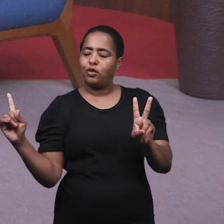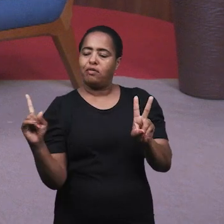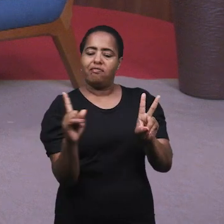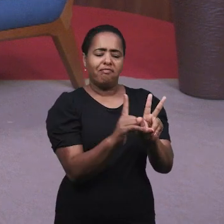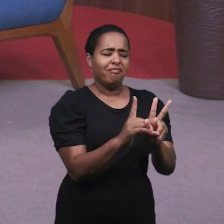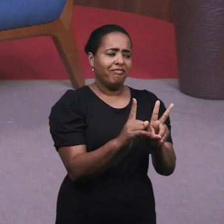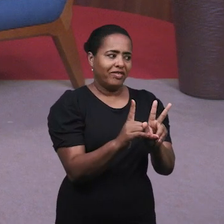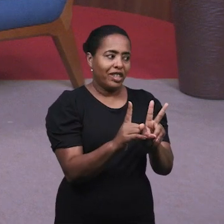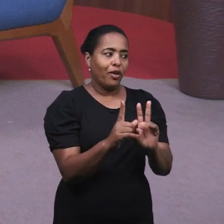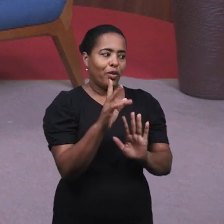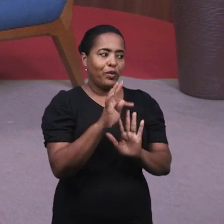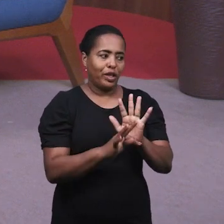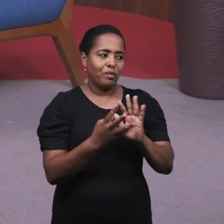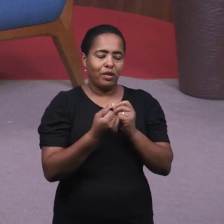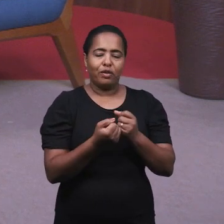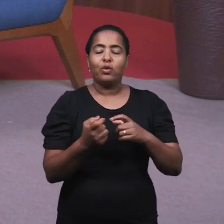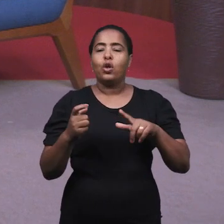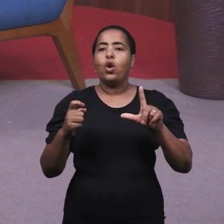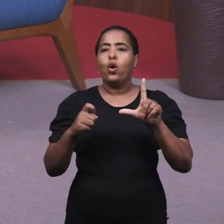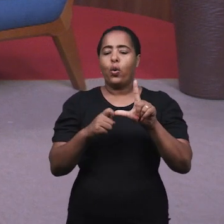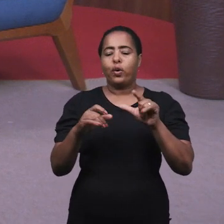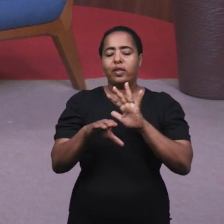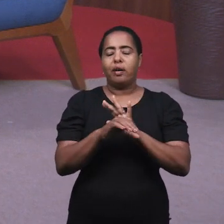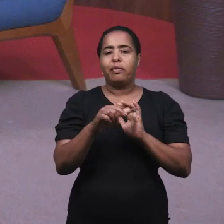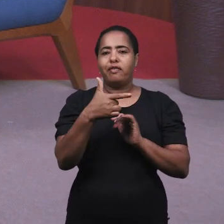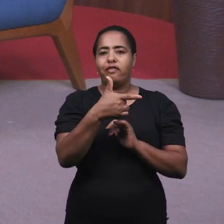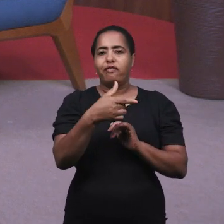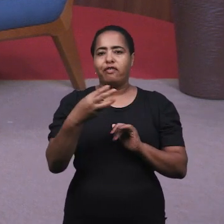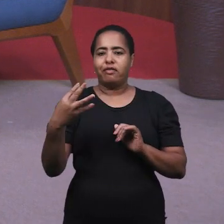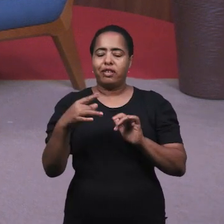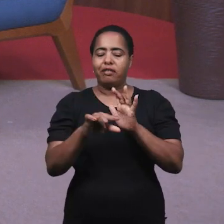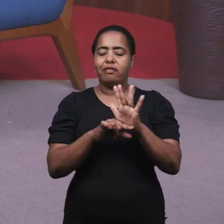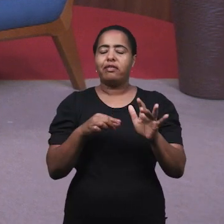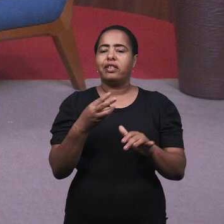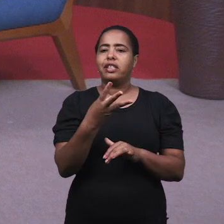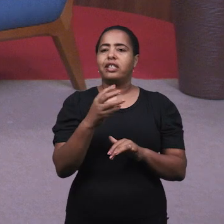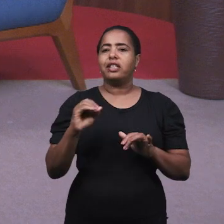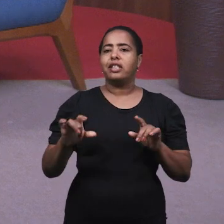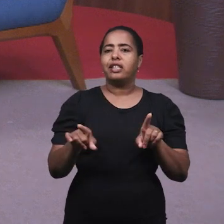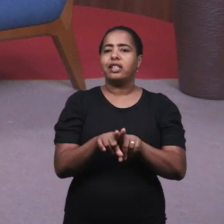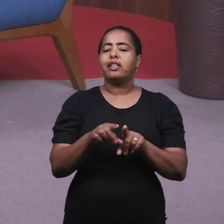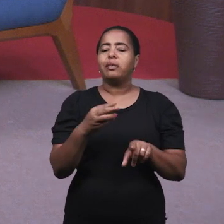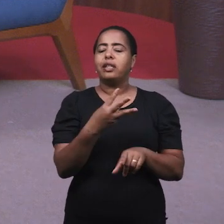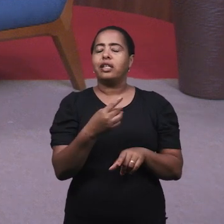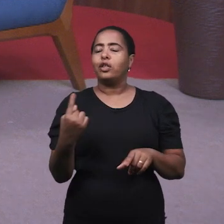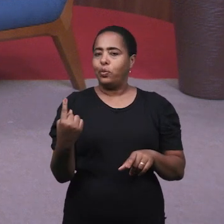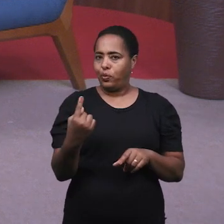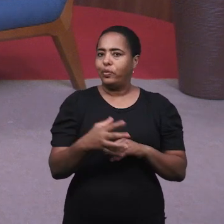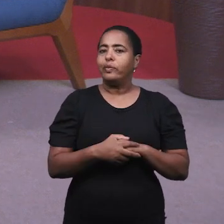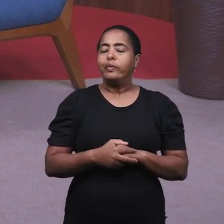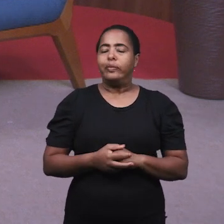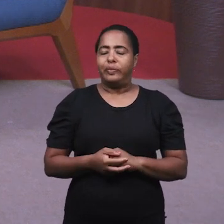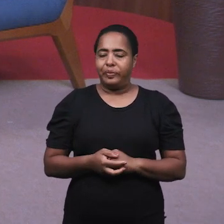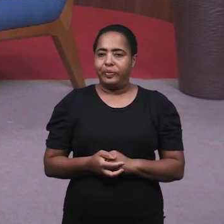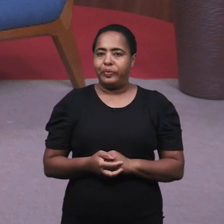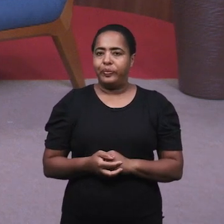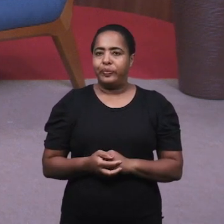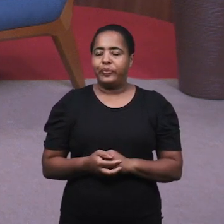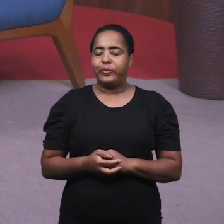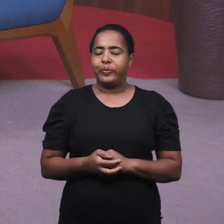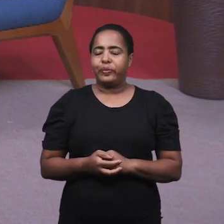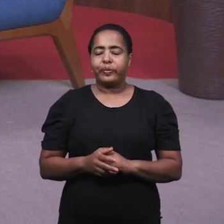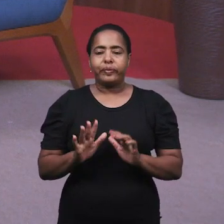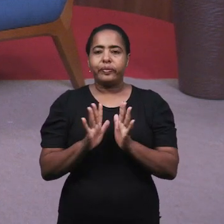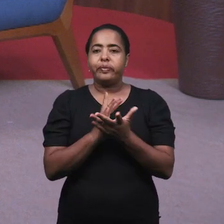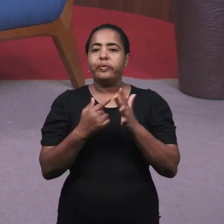versets 30 et 31. Luc 24, 30 et 31 qui dit, il s'est passé qu'en étant avec eux à